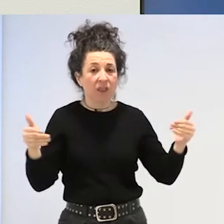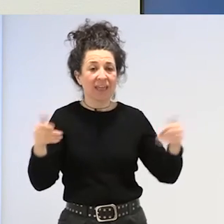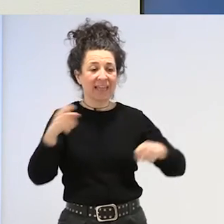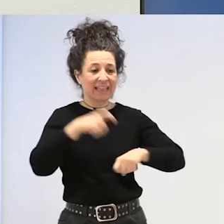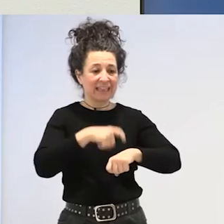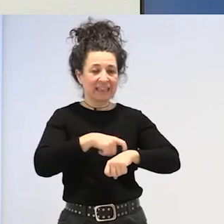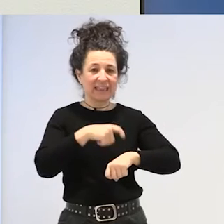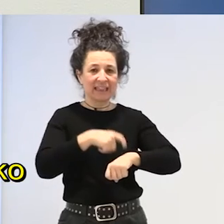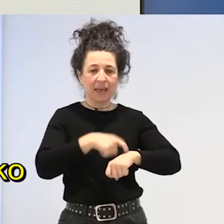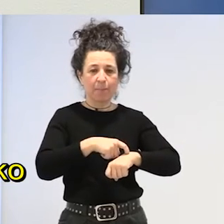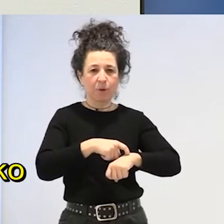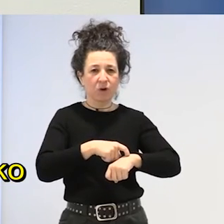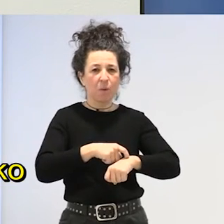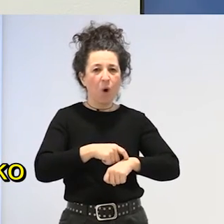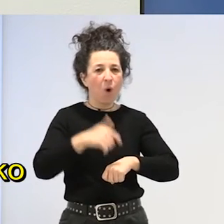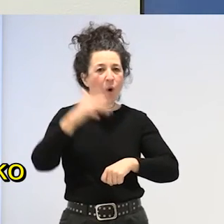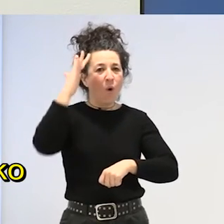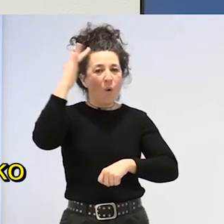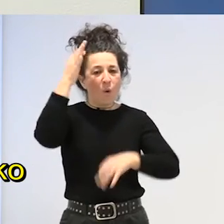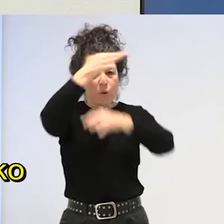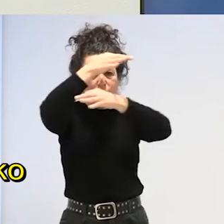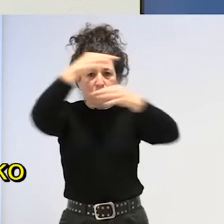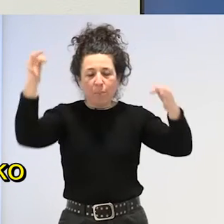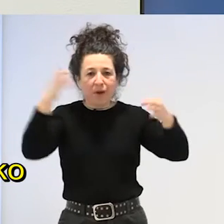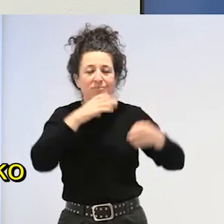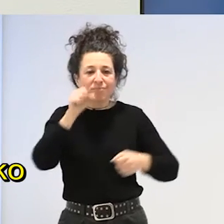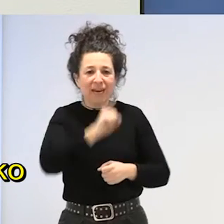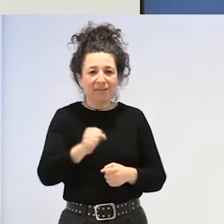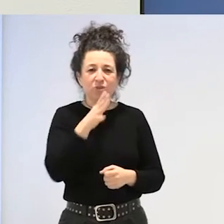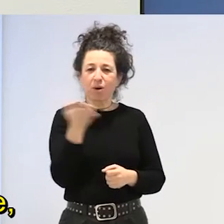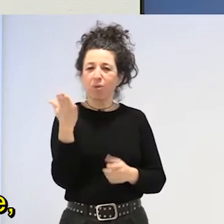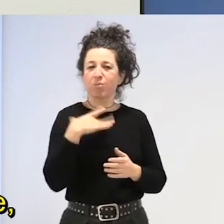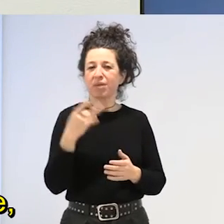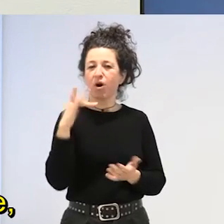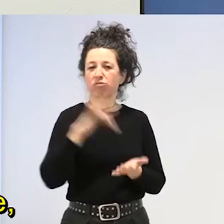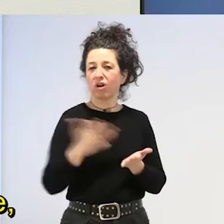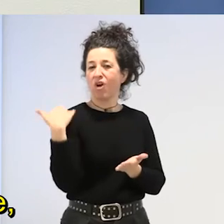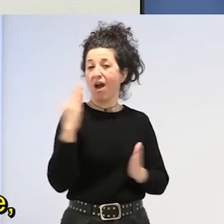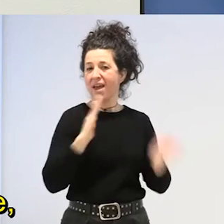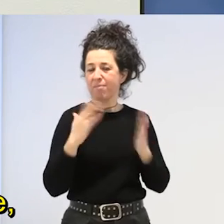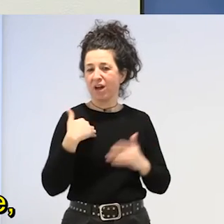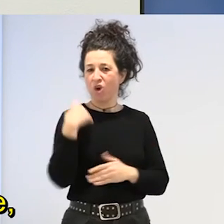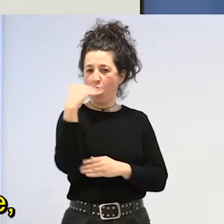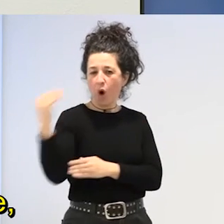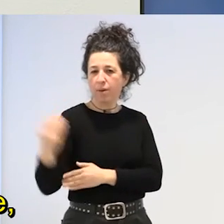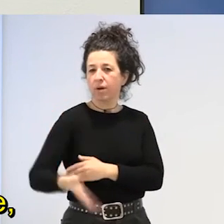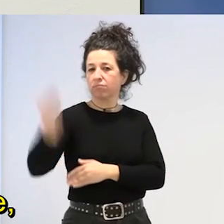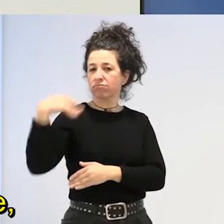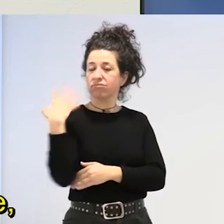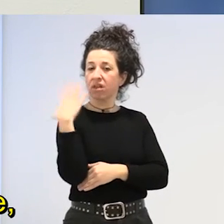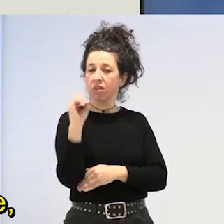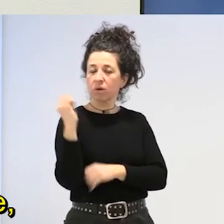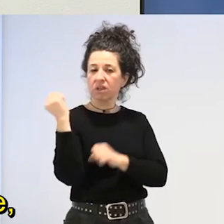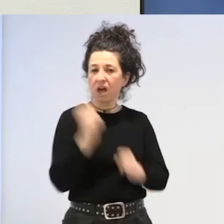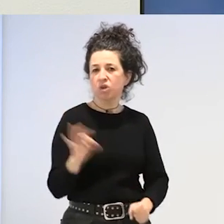Eta iduritzen zait, bueno, berra ni gaztean intzerako gara joietan izan daiteke, baina orain dela berrogeita hamar urte edo